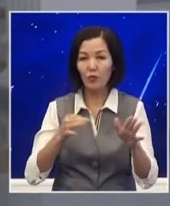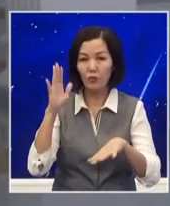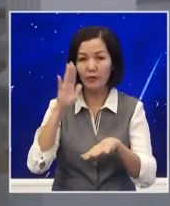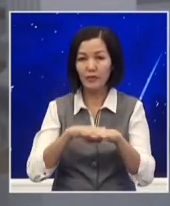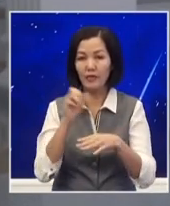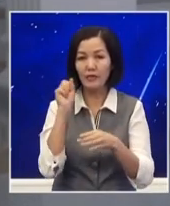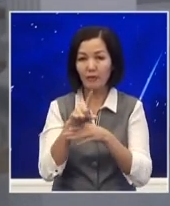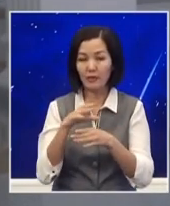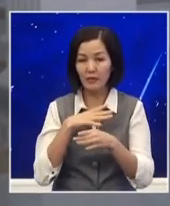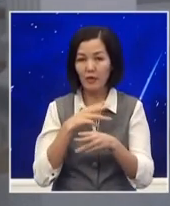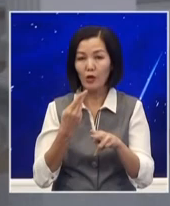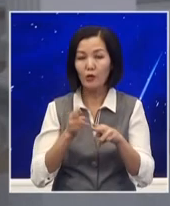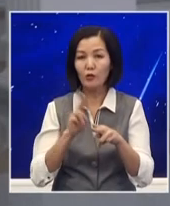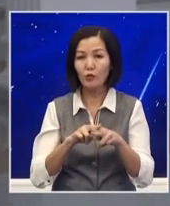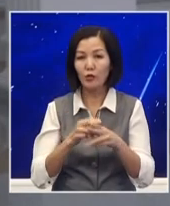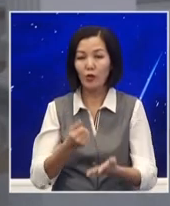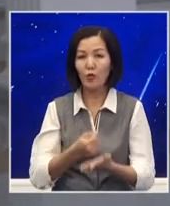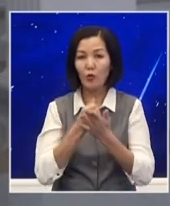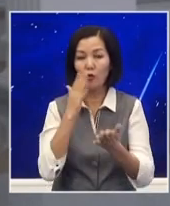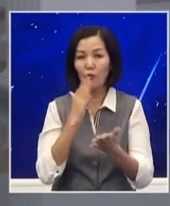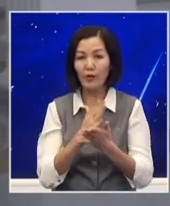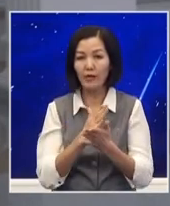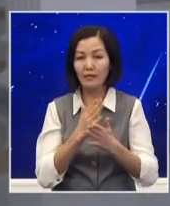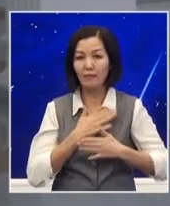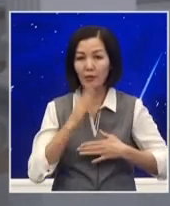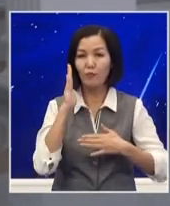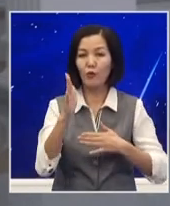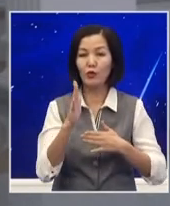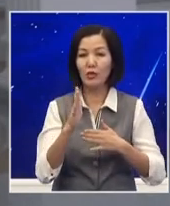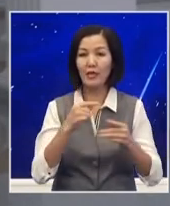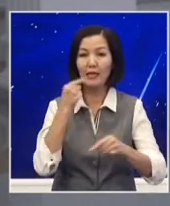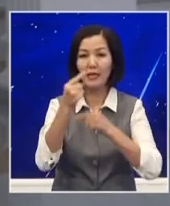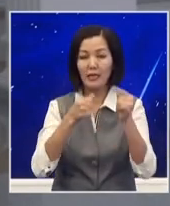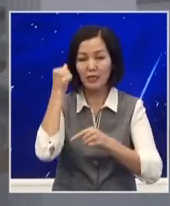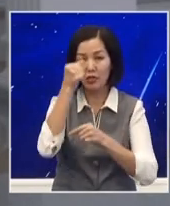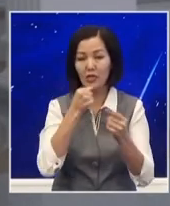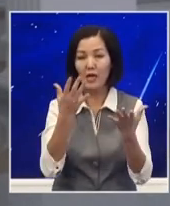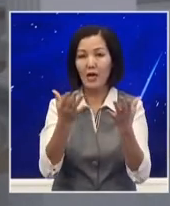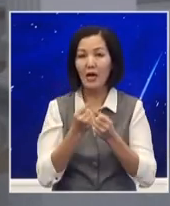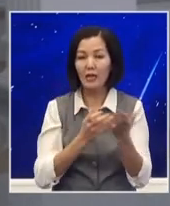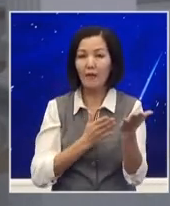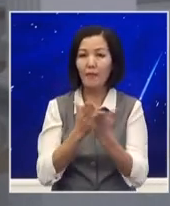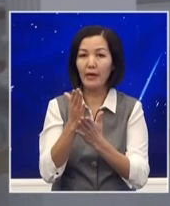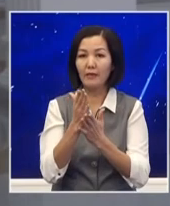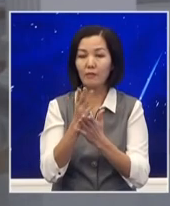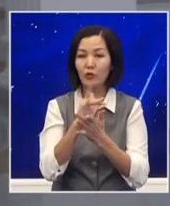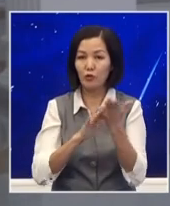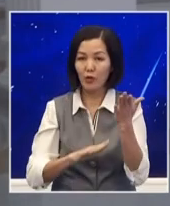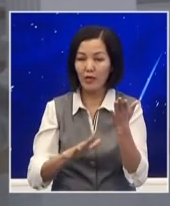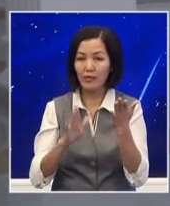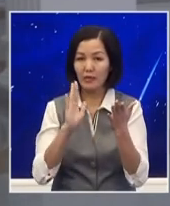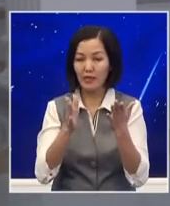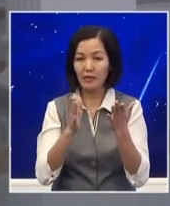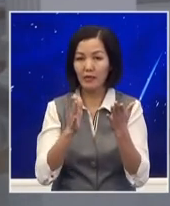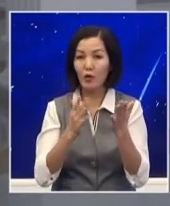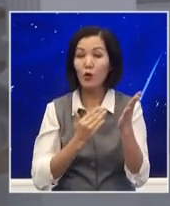айтты. Сондықтан осындай қолдау болып жатқан кезде біз ары қарай да келесі жылы осы алған бағытымыздан таймай, одан ары қарай да